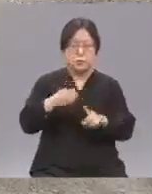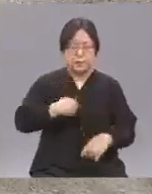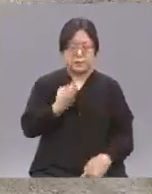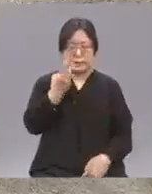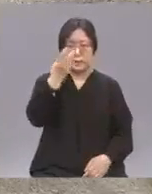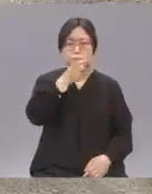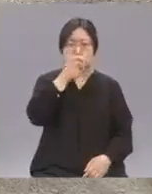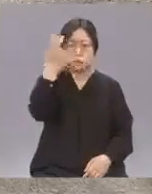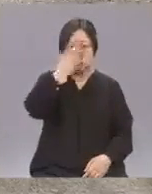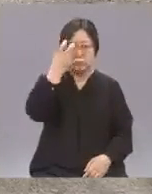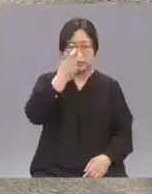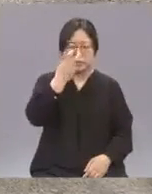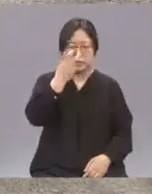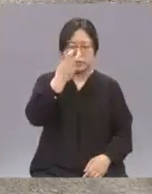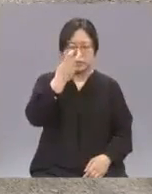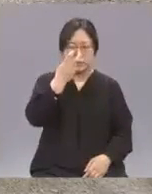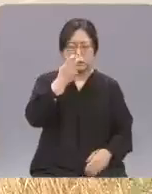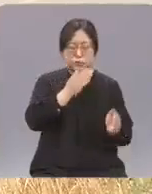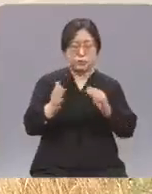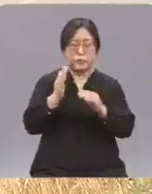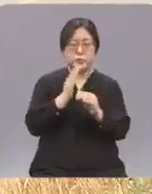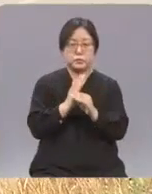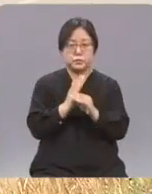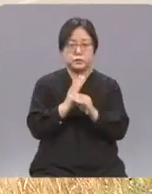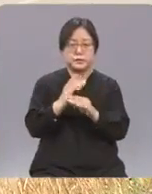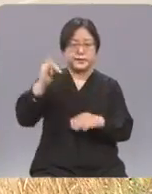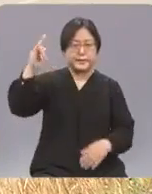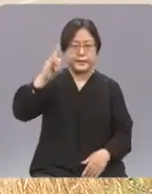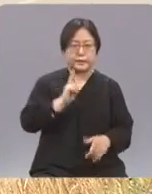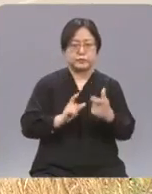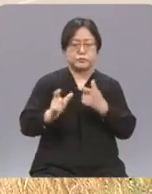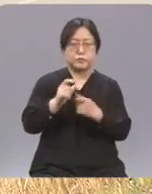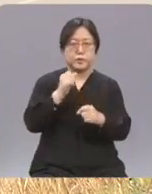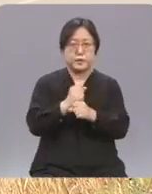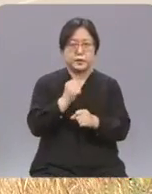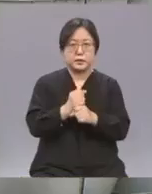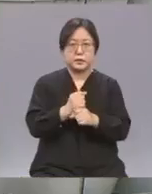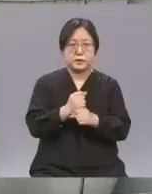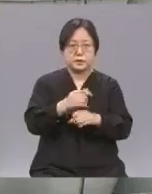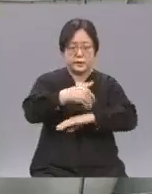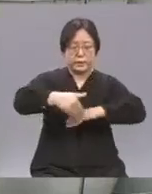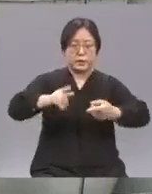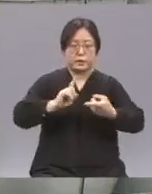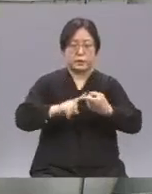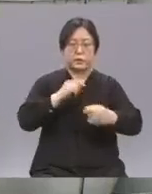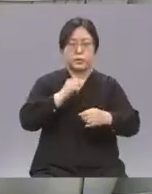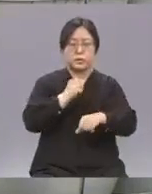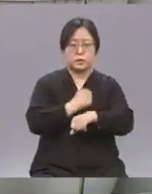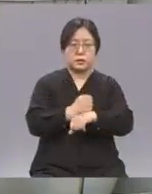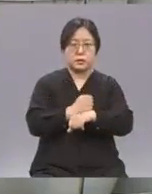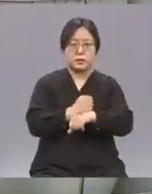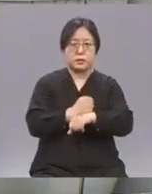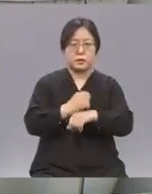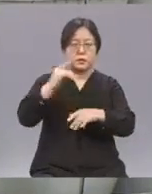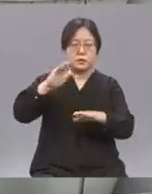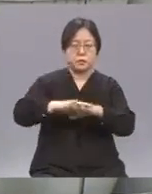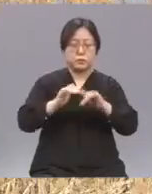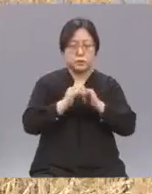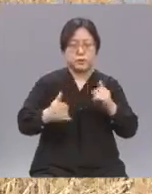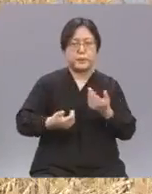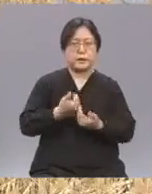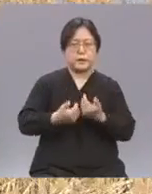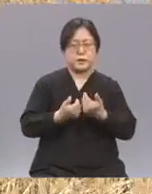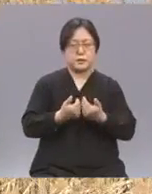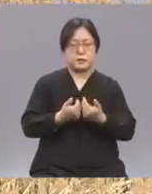수질 검사를 위한 용역을 준비하고 있다며 태양광 추가 설치 사업은 계획대로 진행하겠다고 밝혀 농민들과